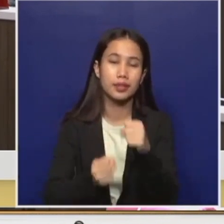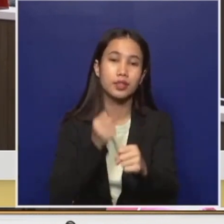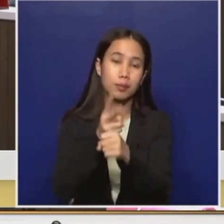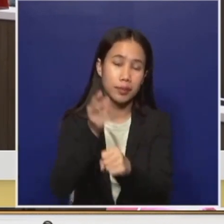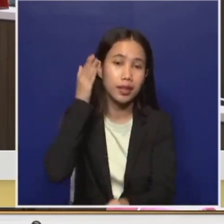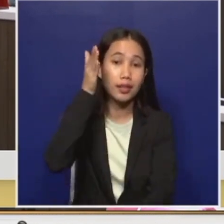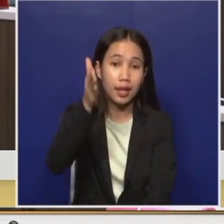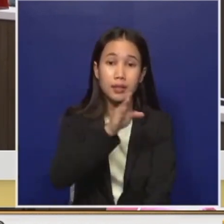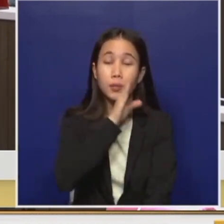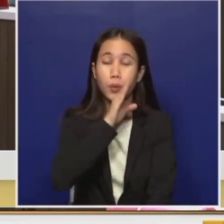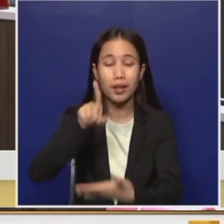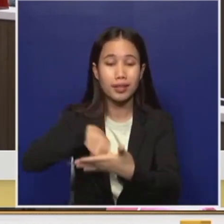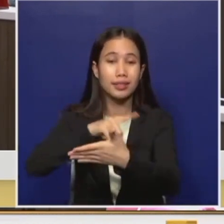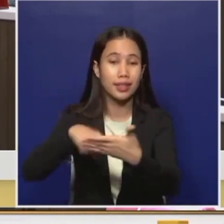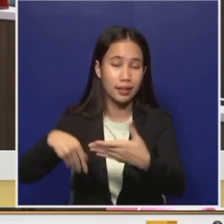าถ้ามีการเลอกตั้ง